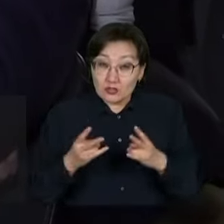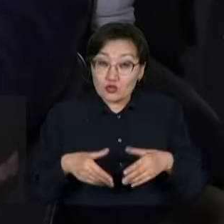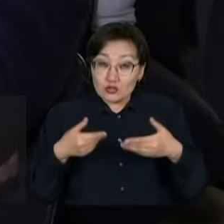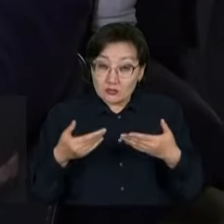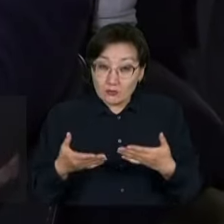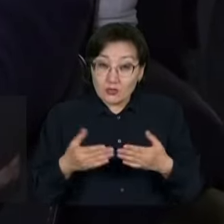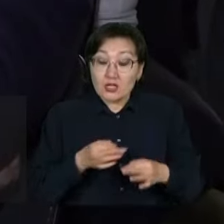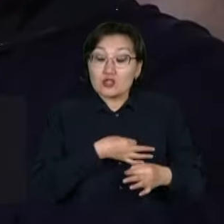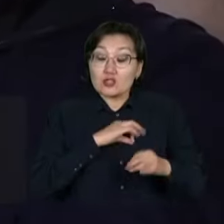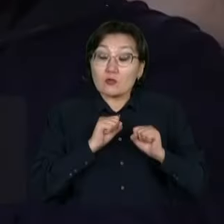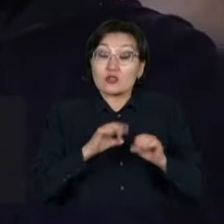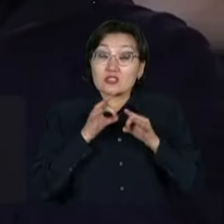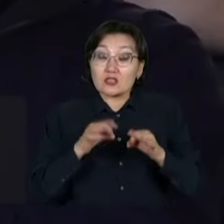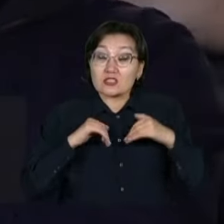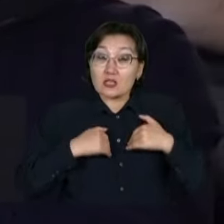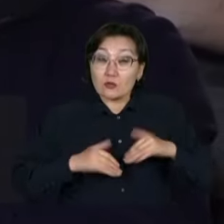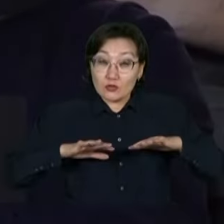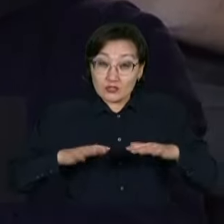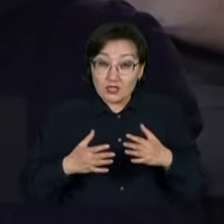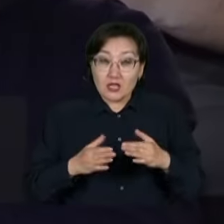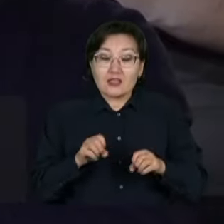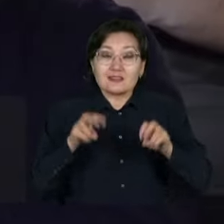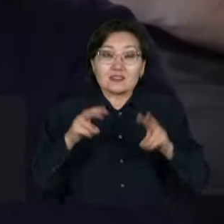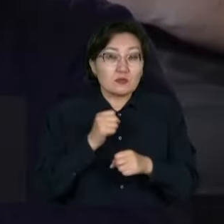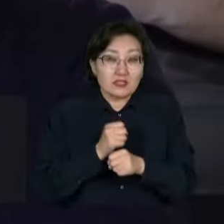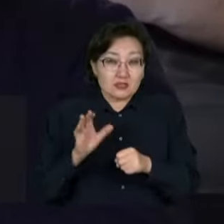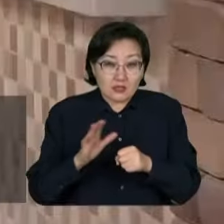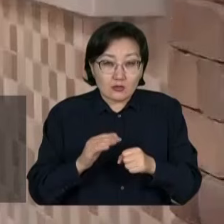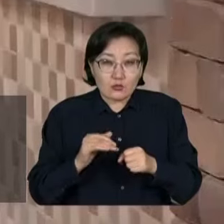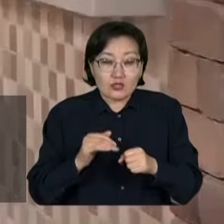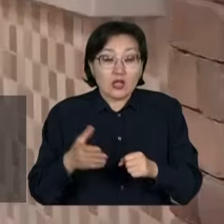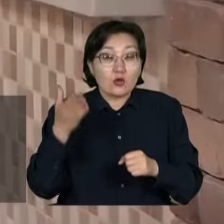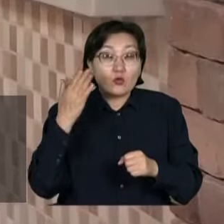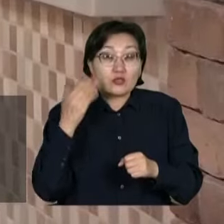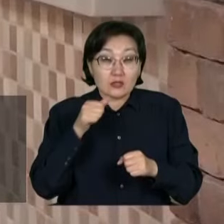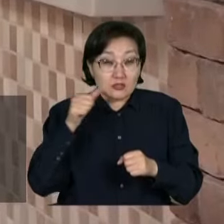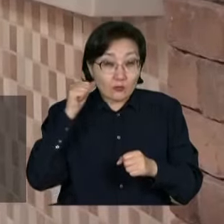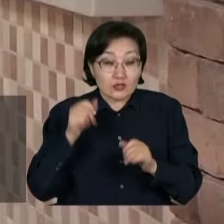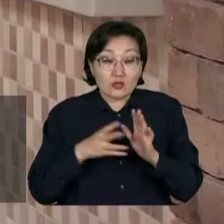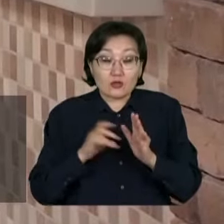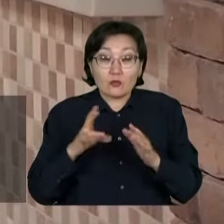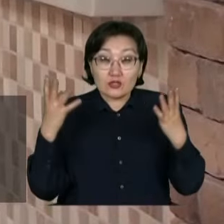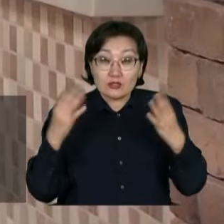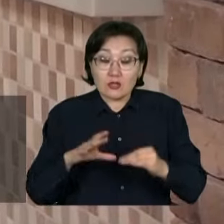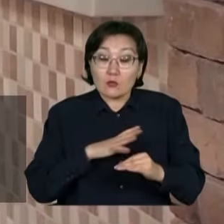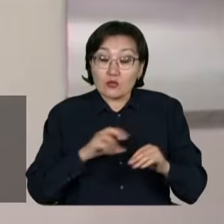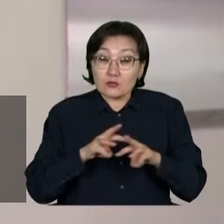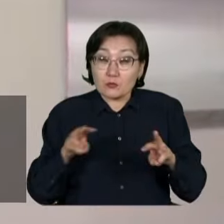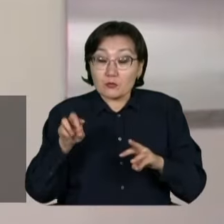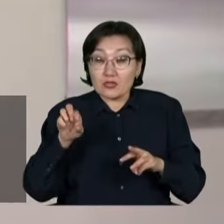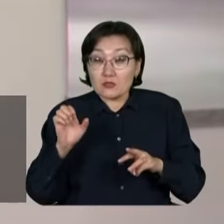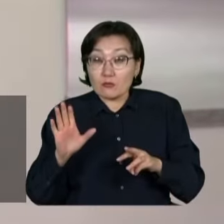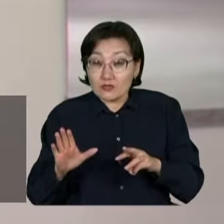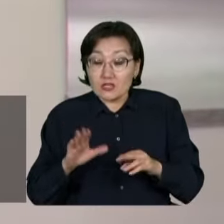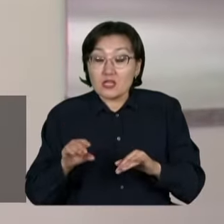ұсынылды. Адвокаттың сөзінше қайғылы оқиға әдейі жасалмаған. Айта кетсек, өткен жылы 9 қарашада экс-министр Қуандық